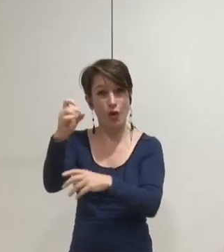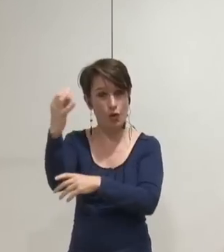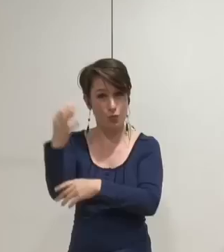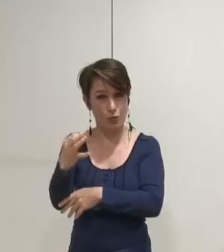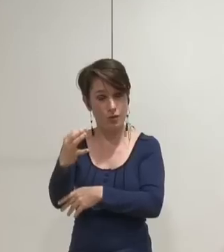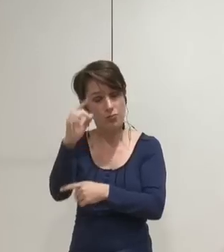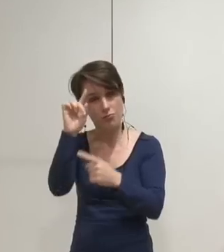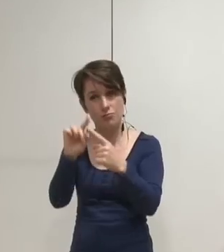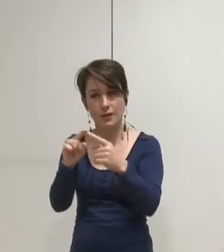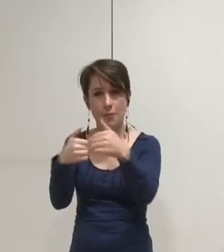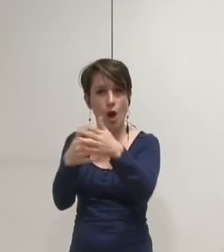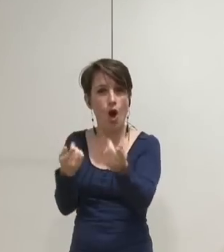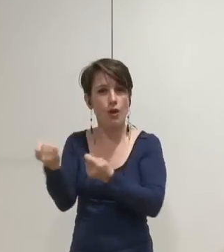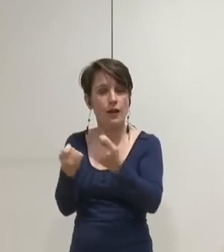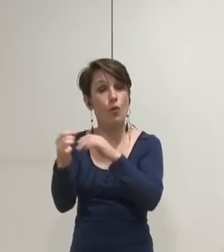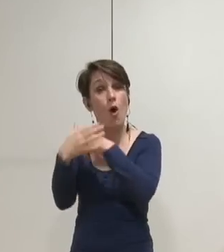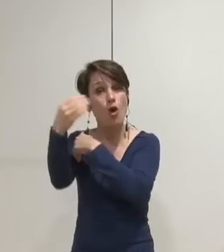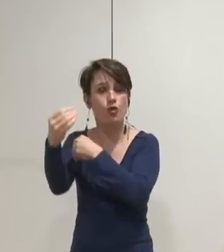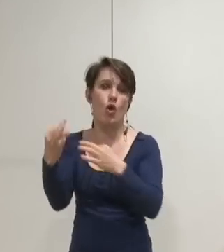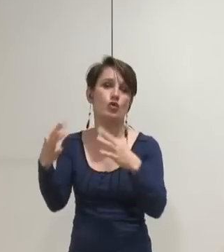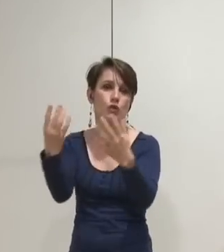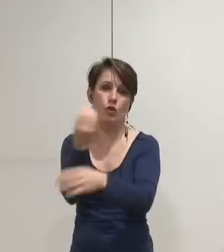part d'encadrement en dehors du temps de repas